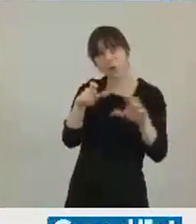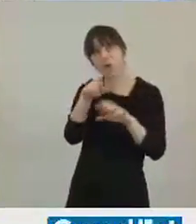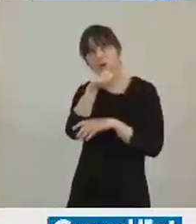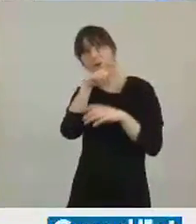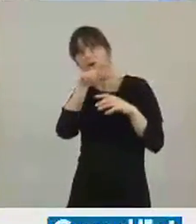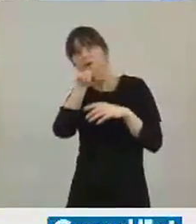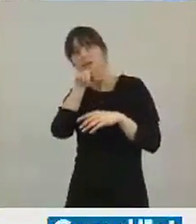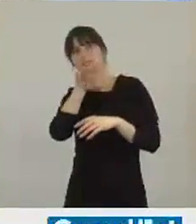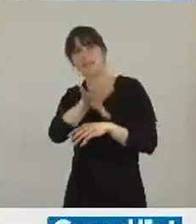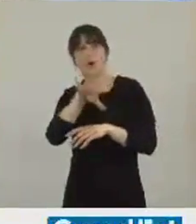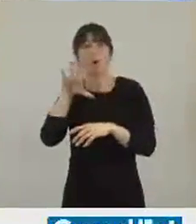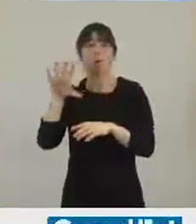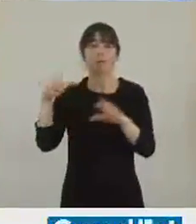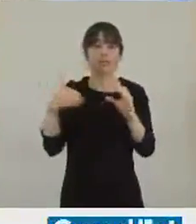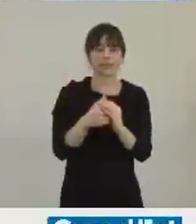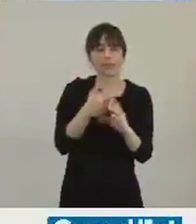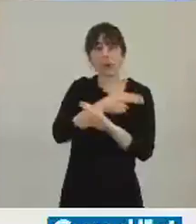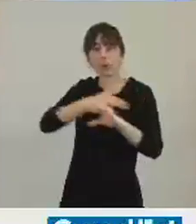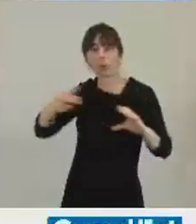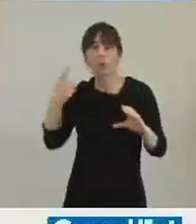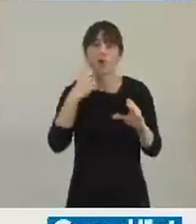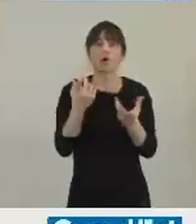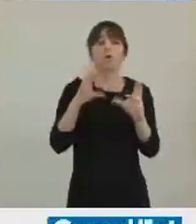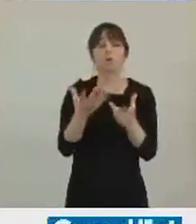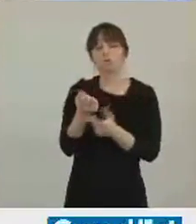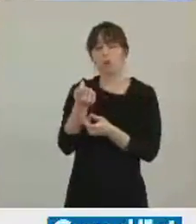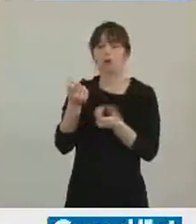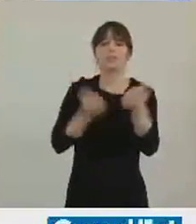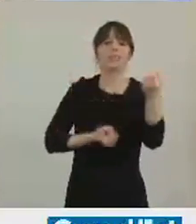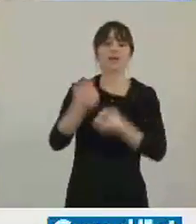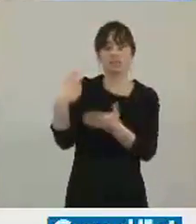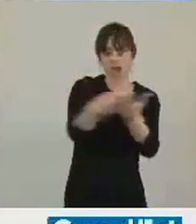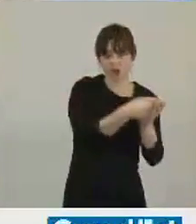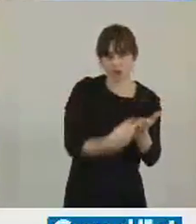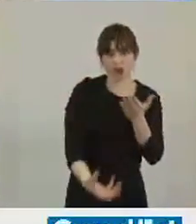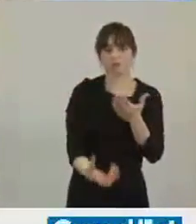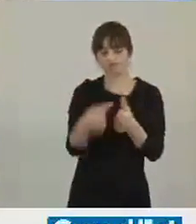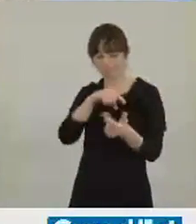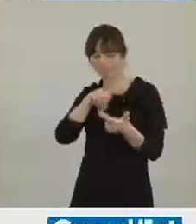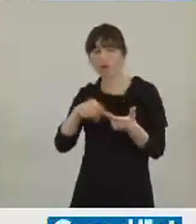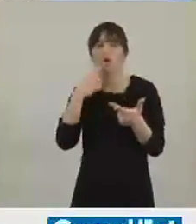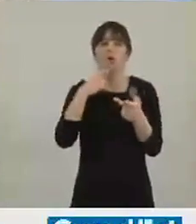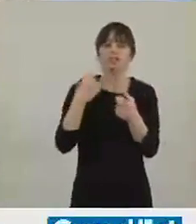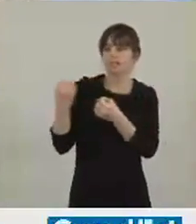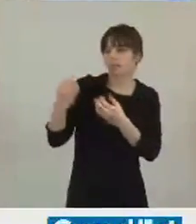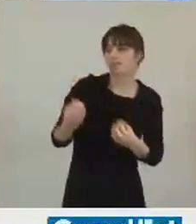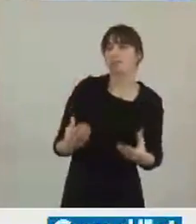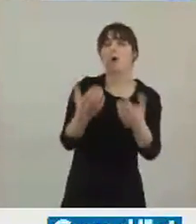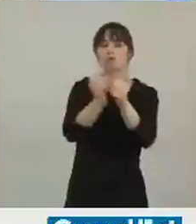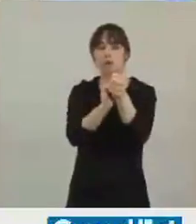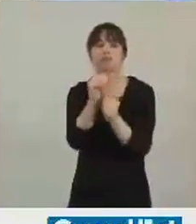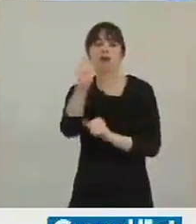enveloppe de 1 425 000 € en achat de prestations, soutien aux manifestations sportives à hauteur de